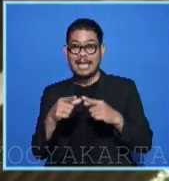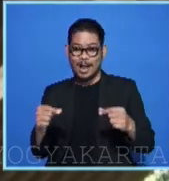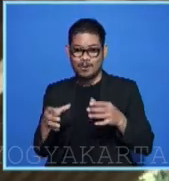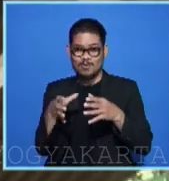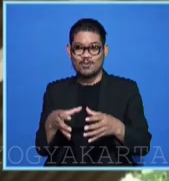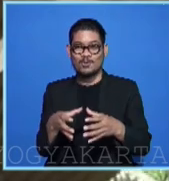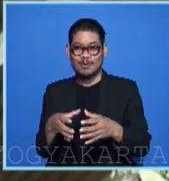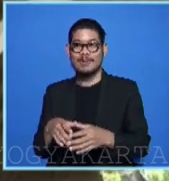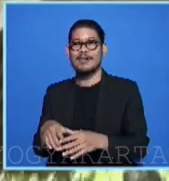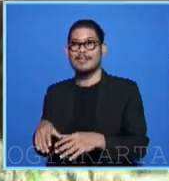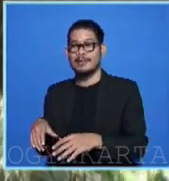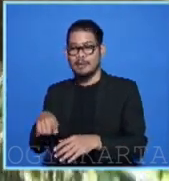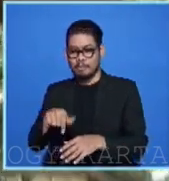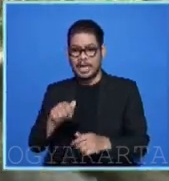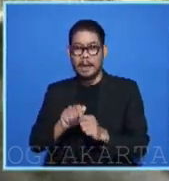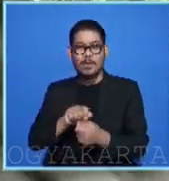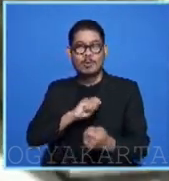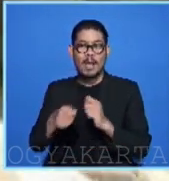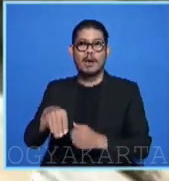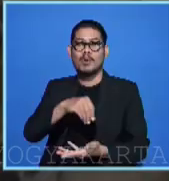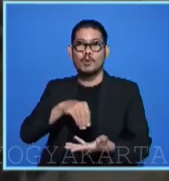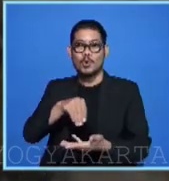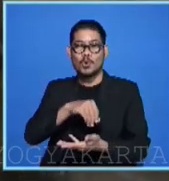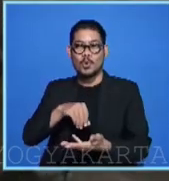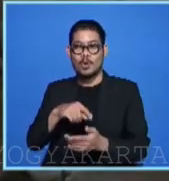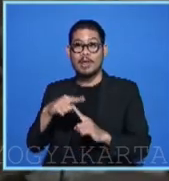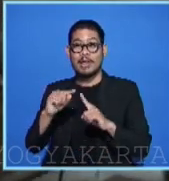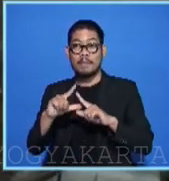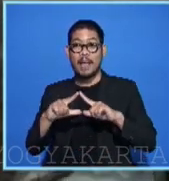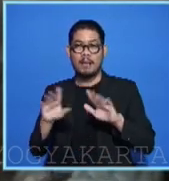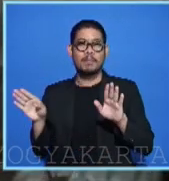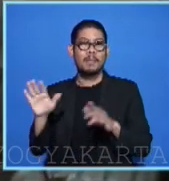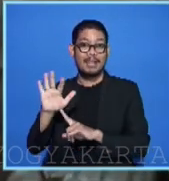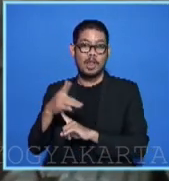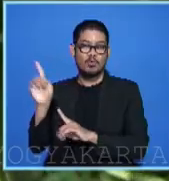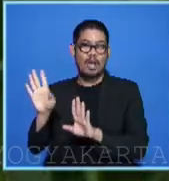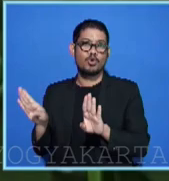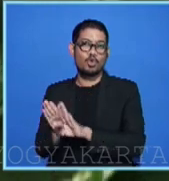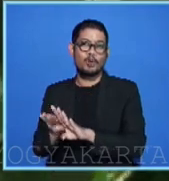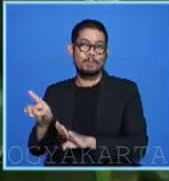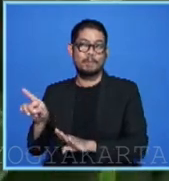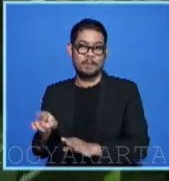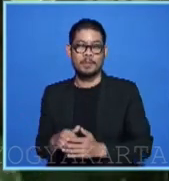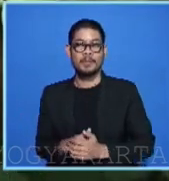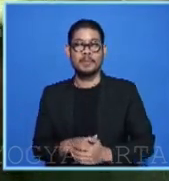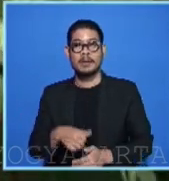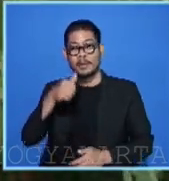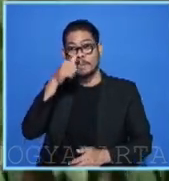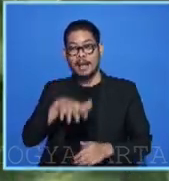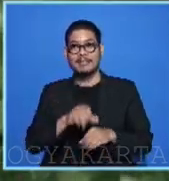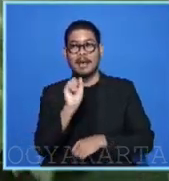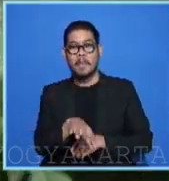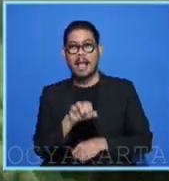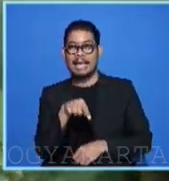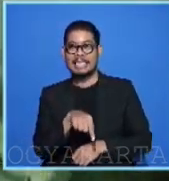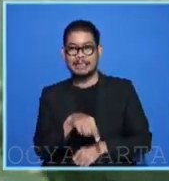dengan ditutupnya TPA Piyungan di Kabupaten Bantul kehadiran bank sampah atau pemilihan sampah di Dusun manggung dan Pager Jurang sangat bermanfaat